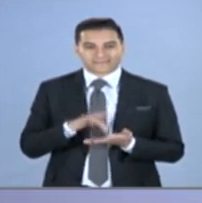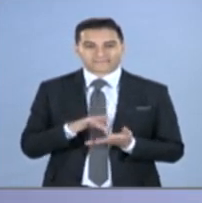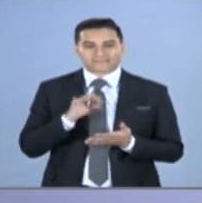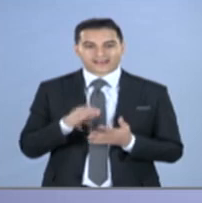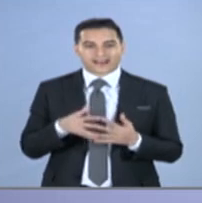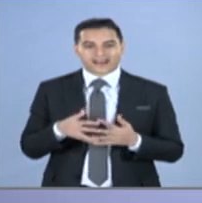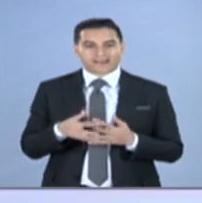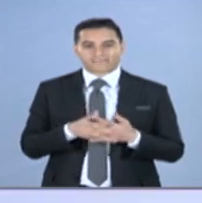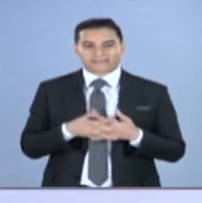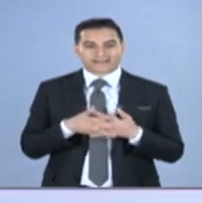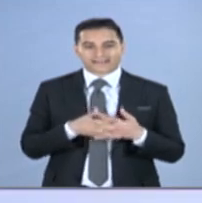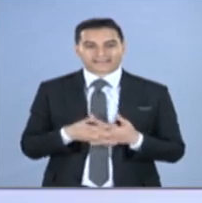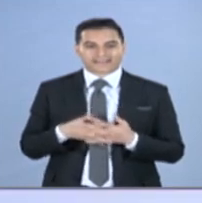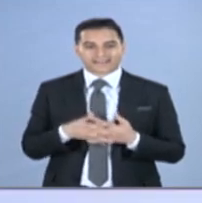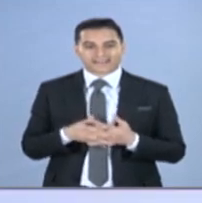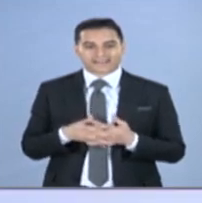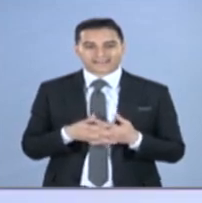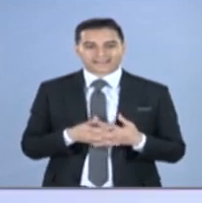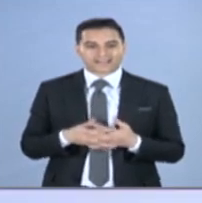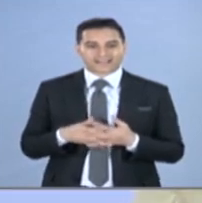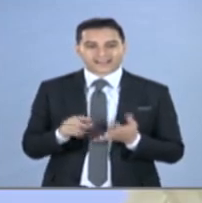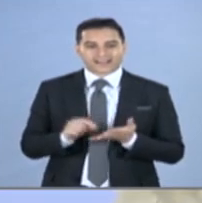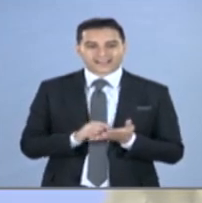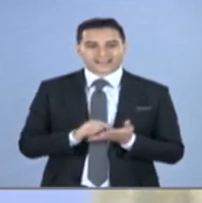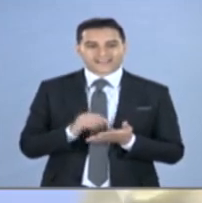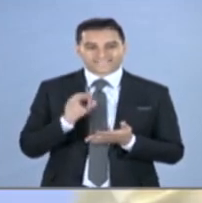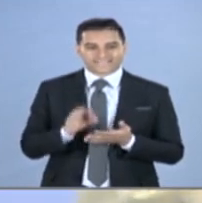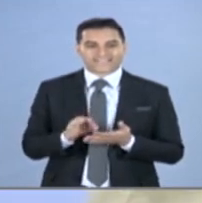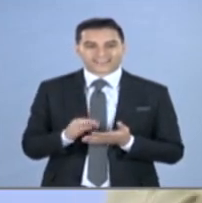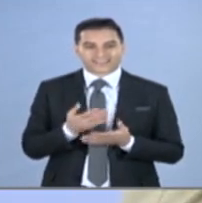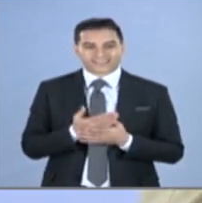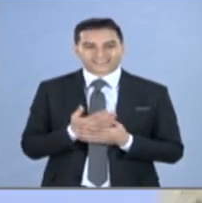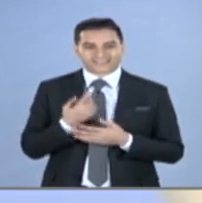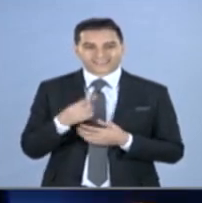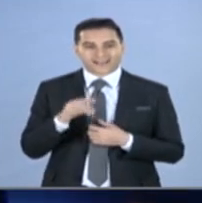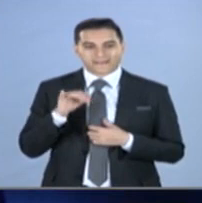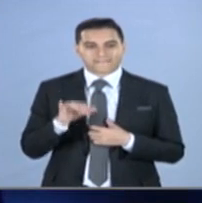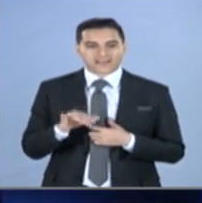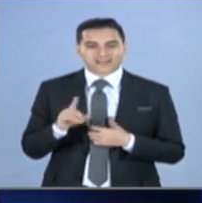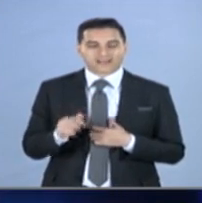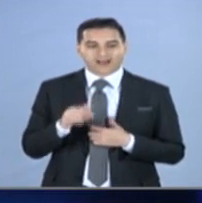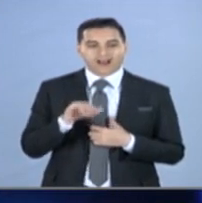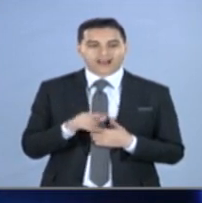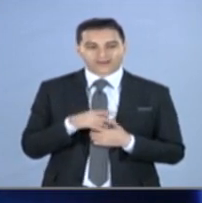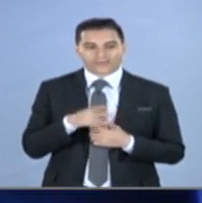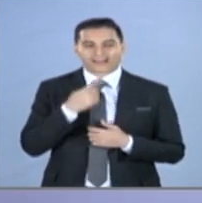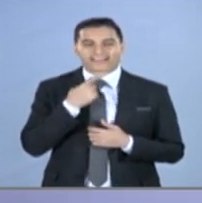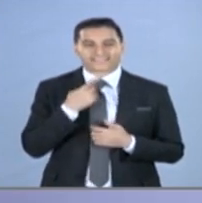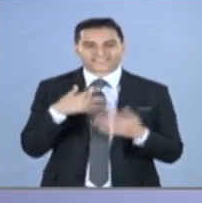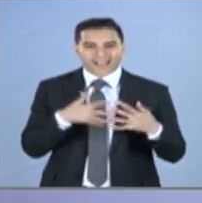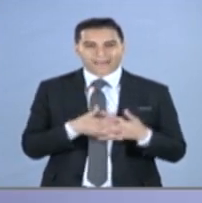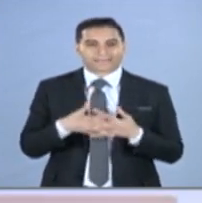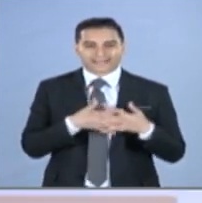بس أمريكا يعني. أمريكا فعلا، ميراي نفسها تروح أمريكا.